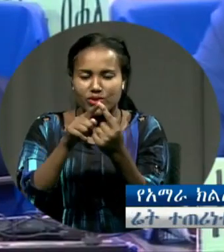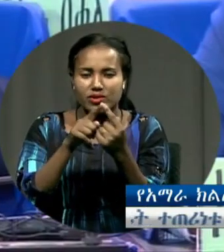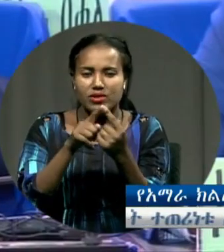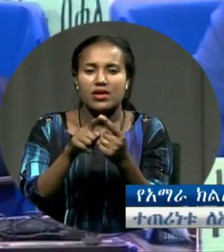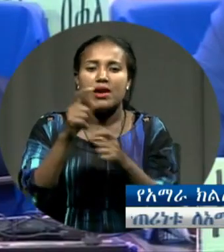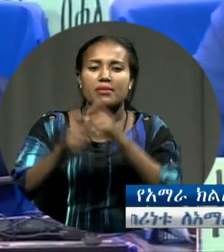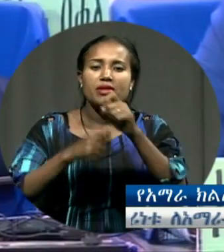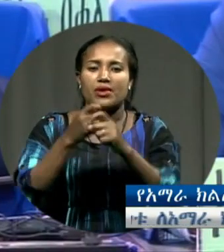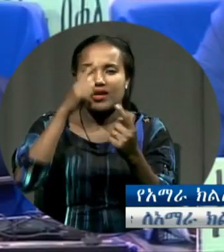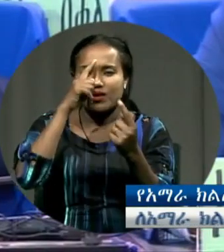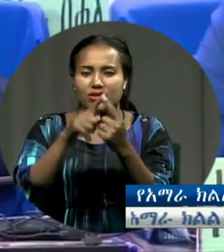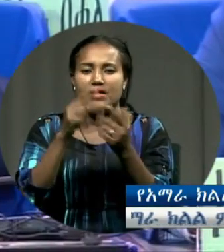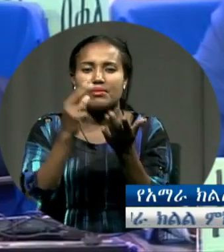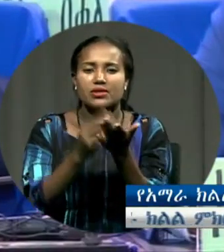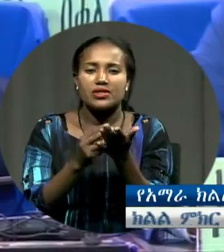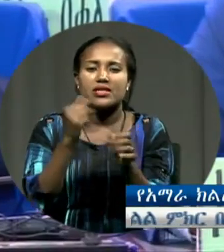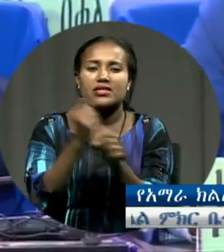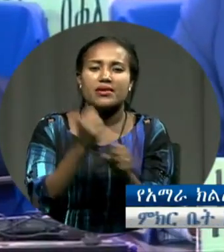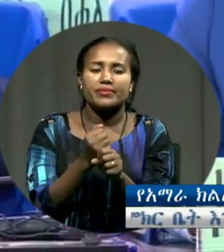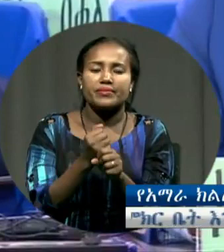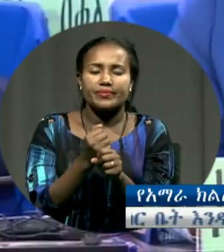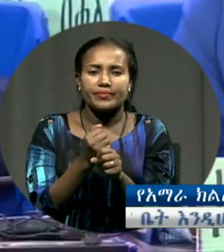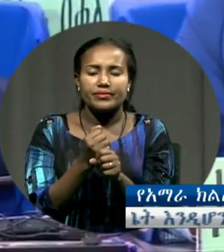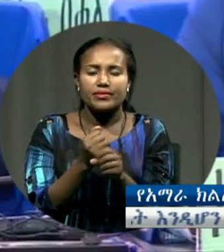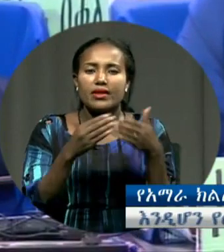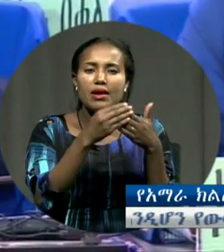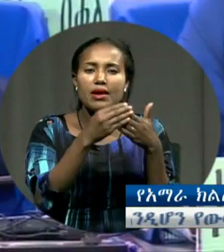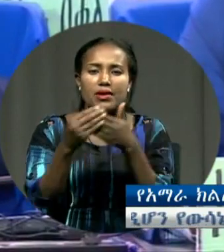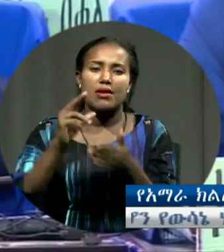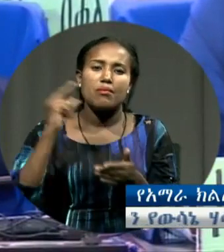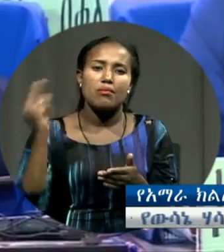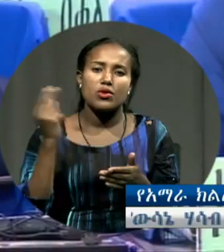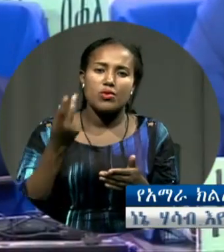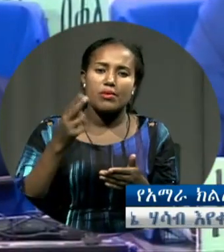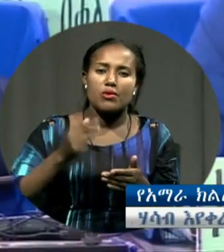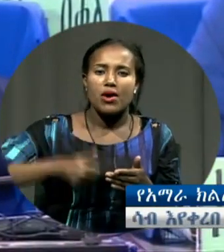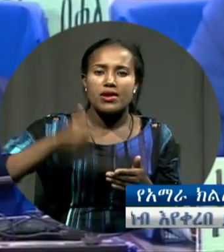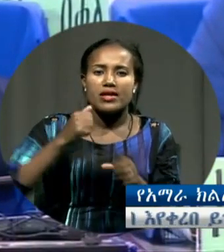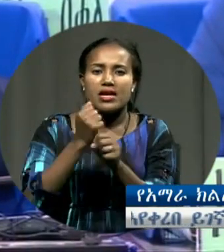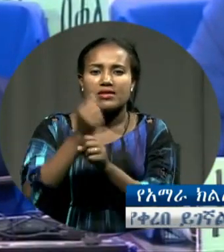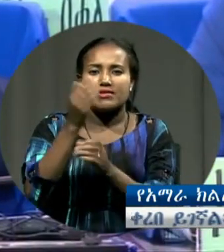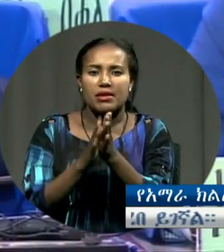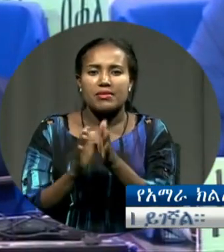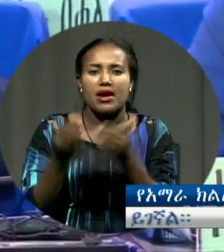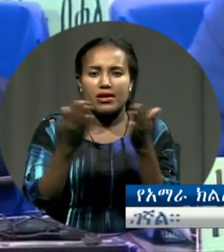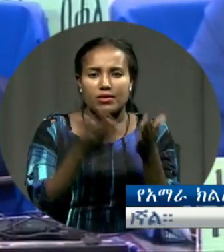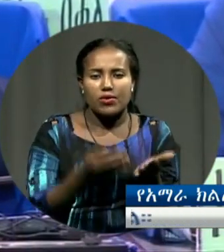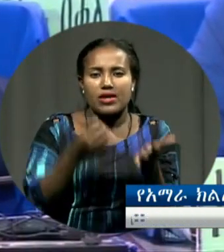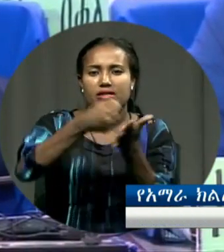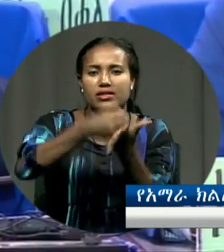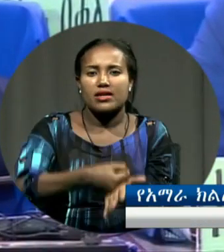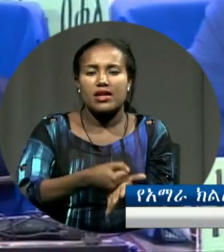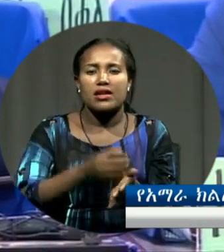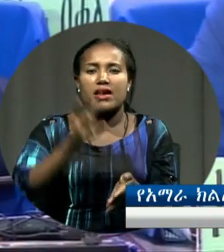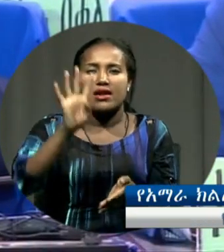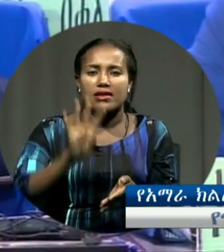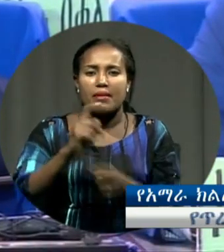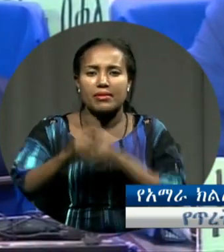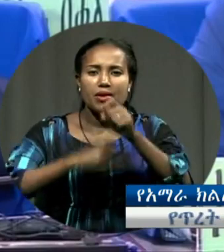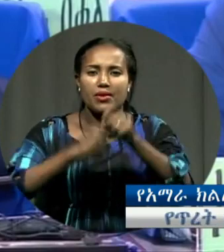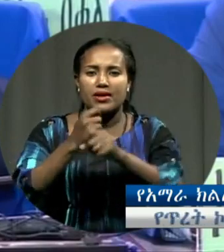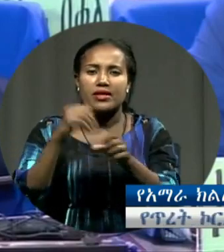አመታዊ እቅዶችና የበጀት የስራ አመራር ቦርድ ወይም በዋና ስራ አስፈጻሚ አቅርቦ ያጸድቃል። አራት